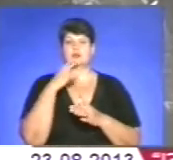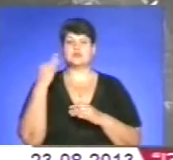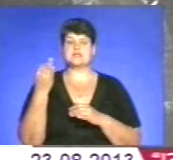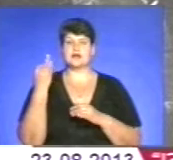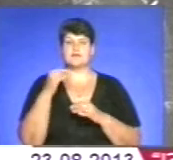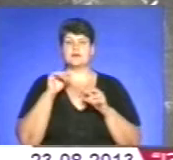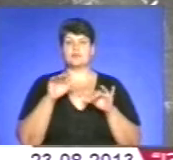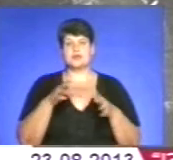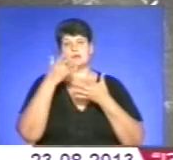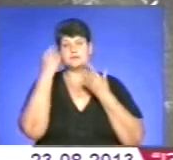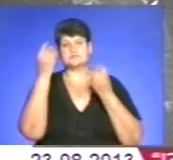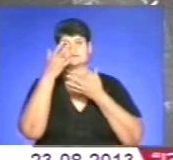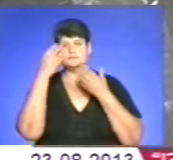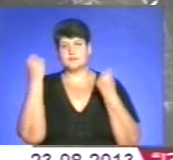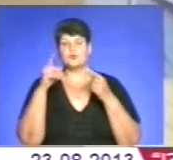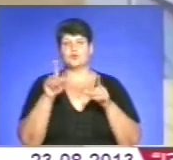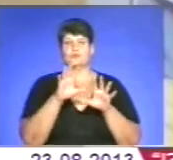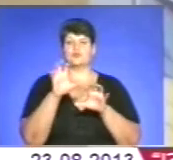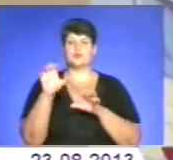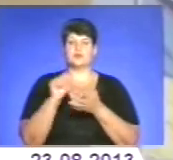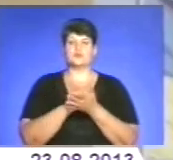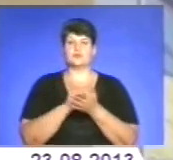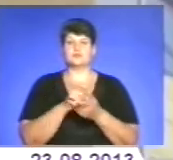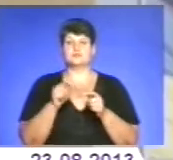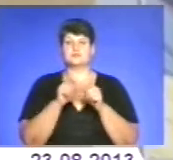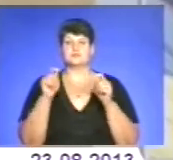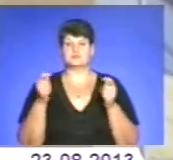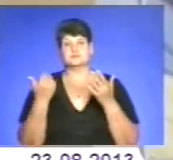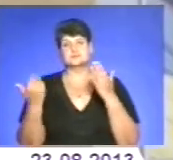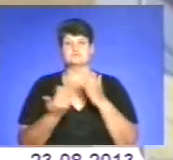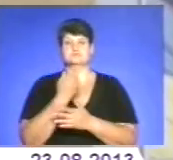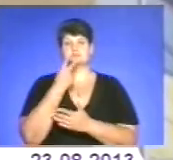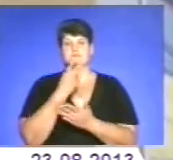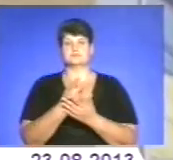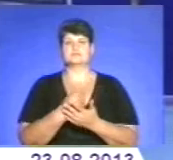плином часу забуваються, тож світлини та документи відкривають їх по-новому.